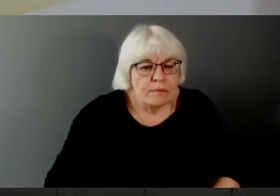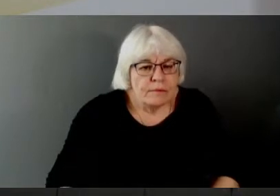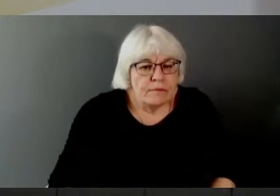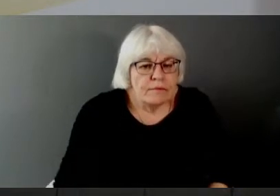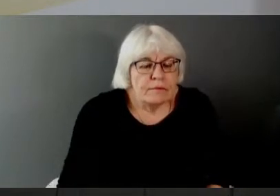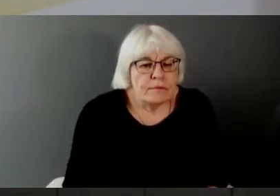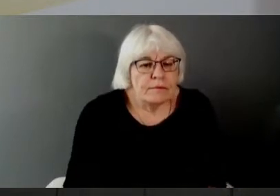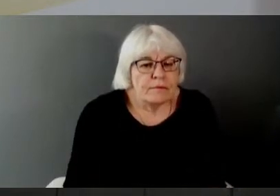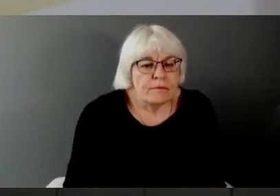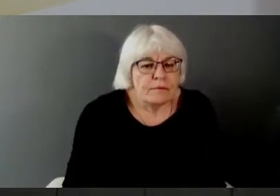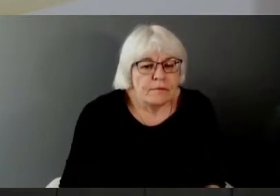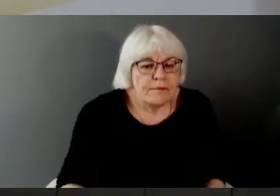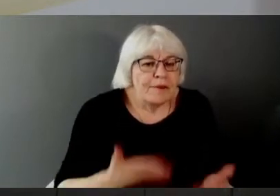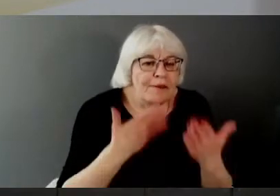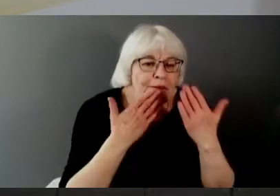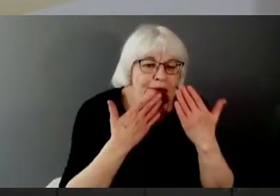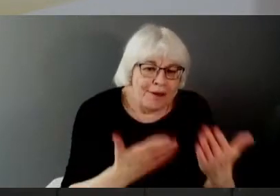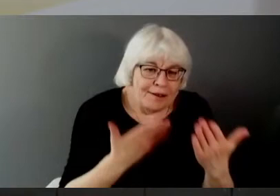merci beaucoup. Merci.